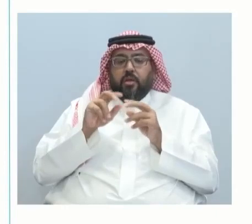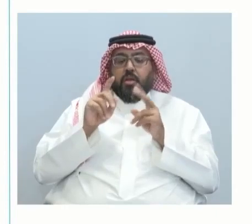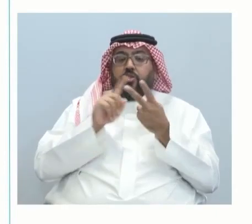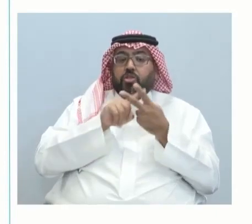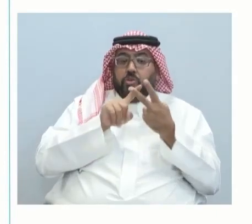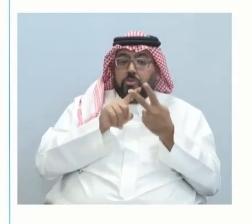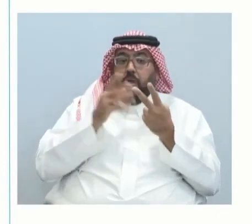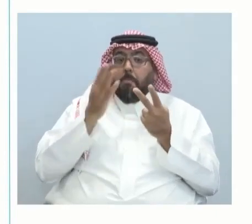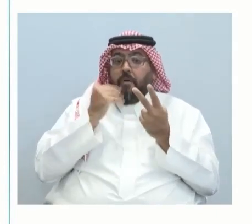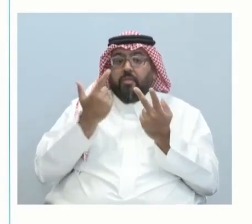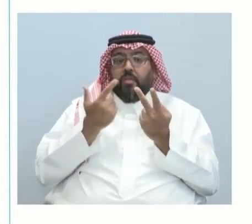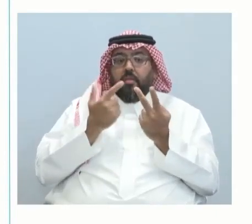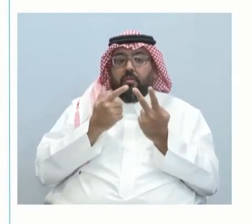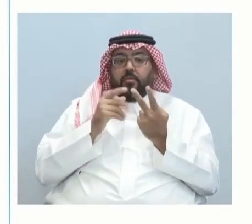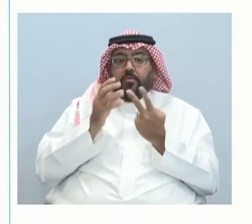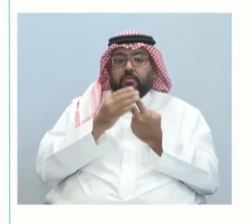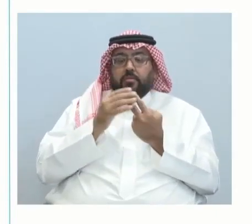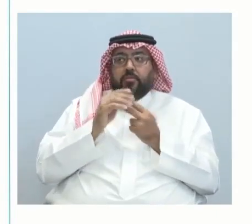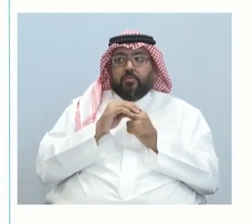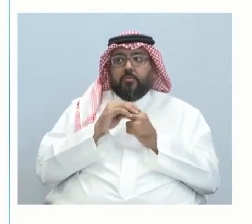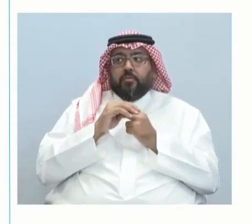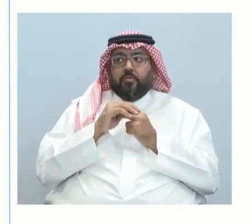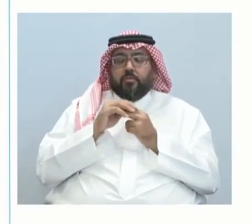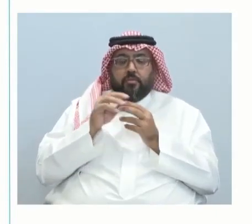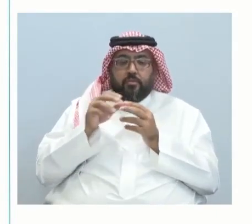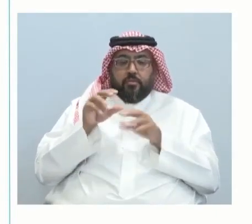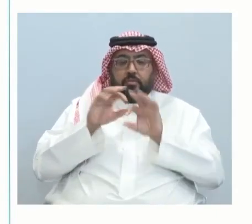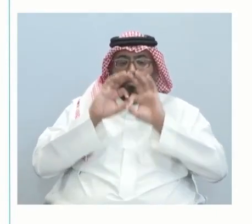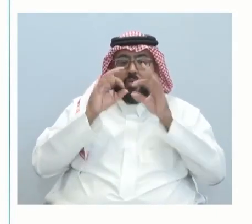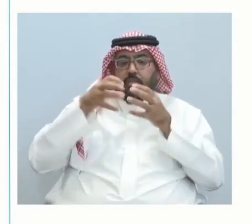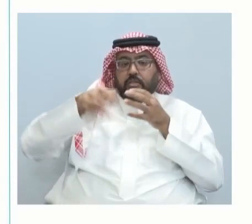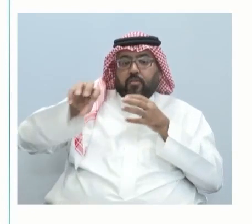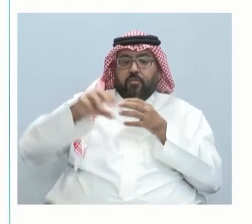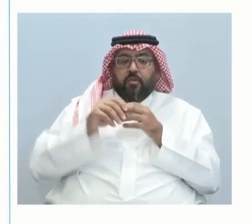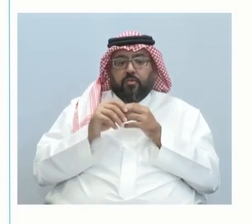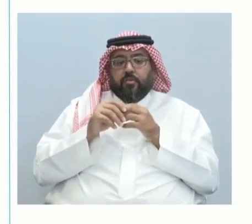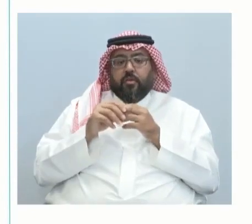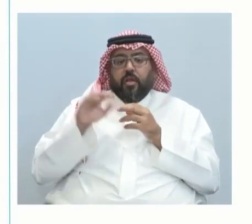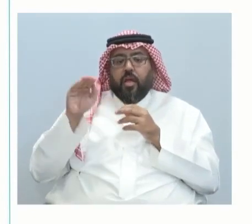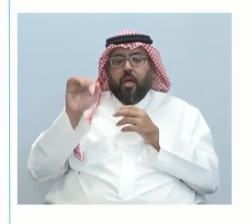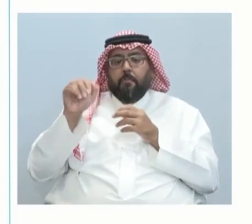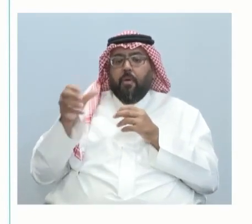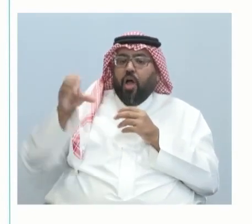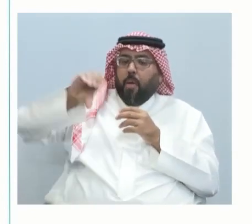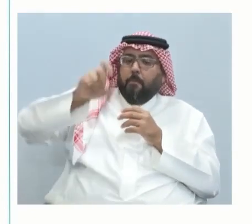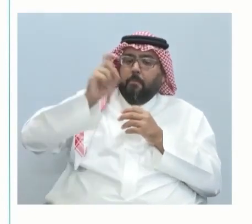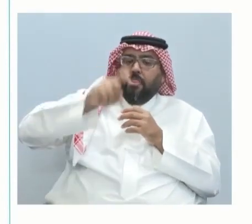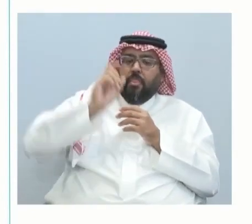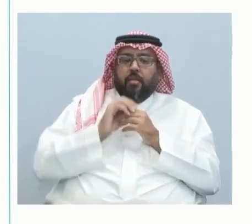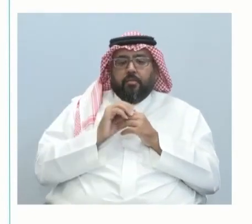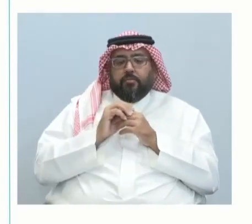لا لا يحتوي على زوج من الالكترونات وبالتالي هنا صنفه على انه ماذا نصنفه على انه حمص نصنفه على انه